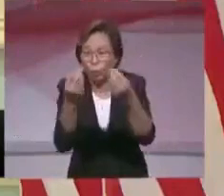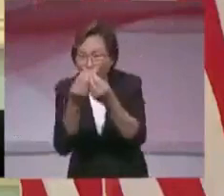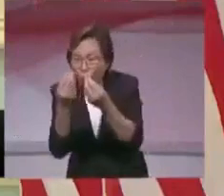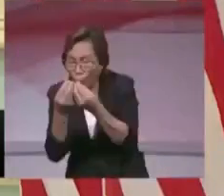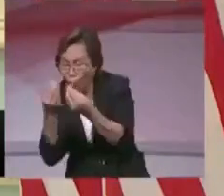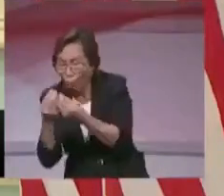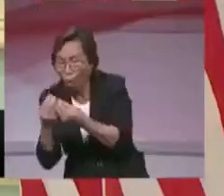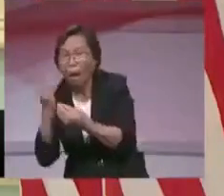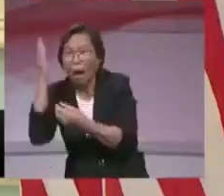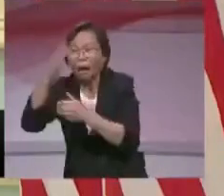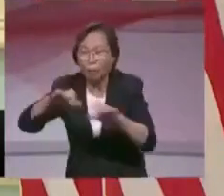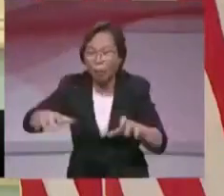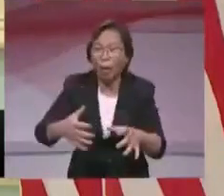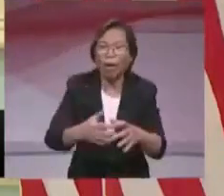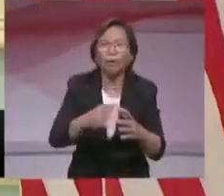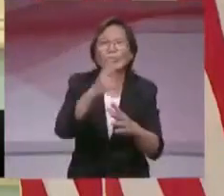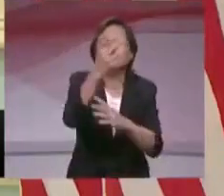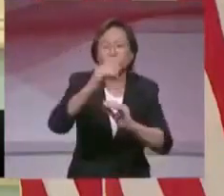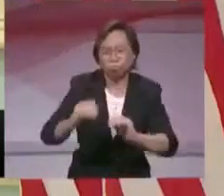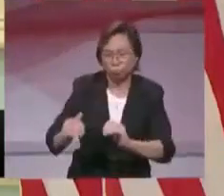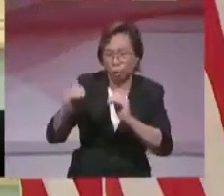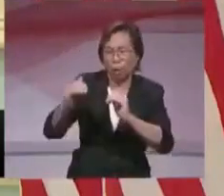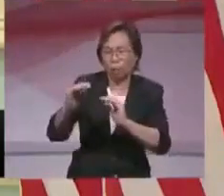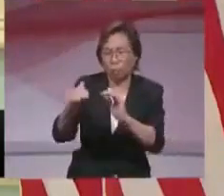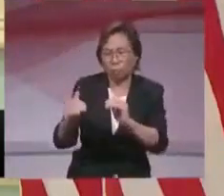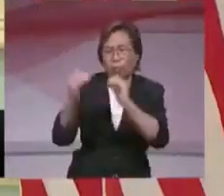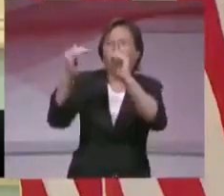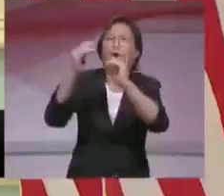akan dilakukan melalui dua fasa.